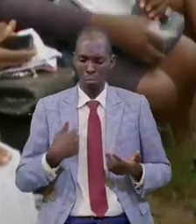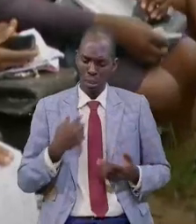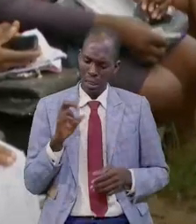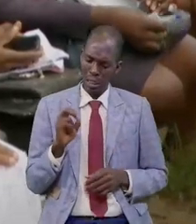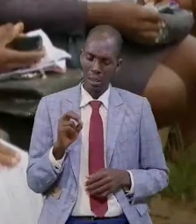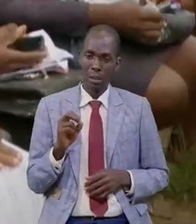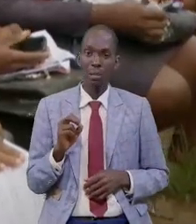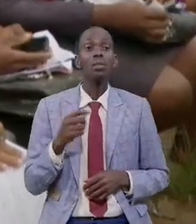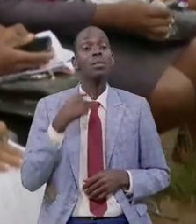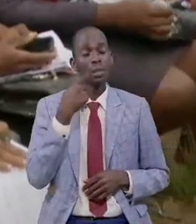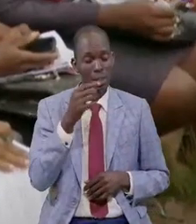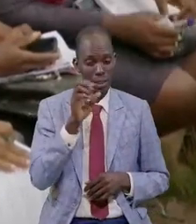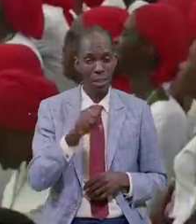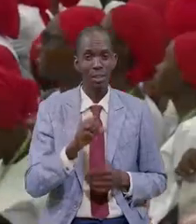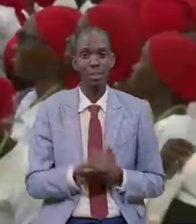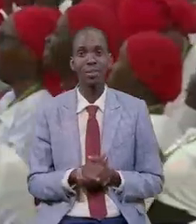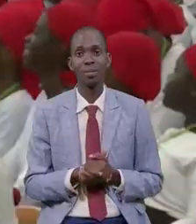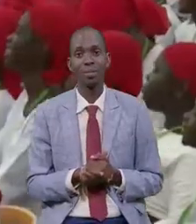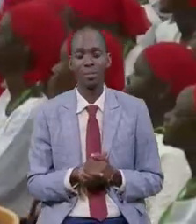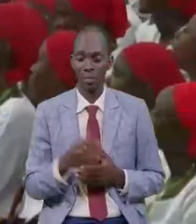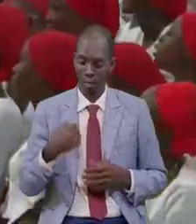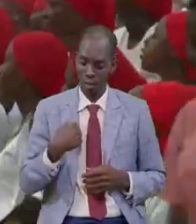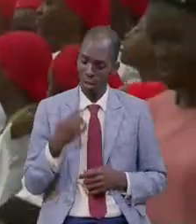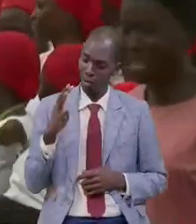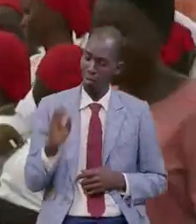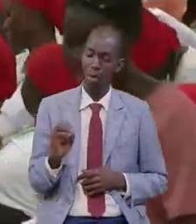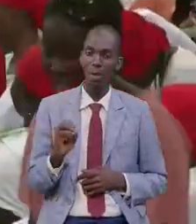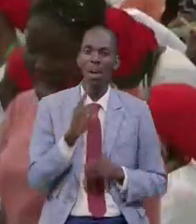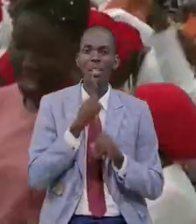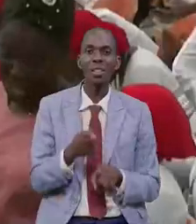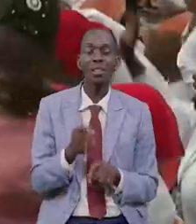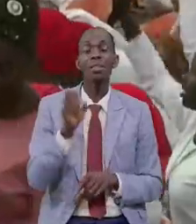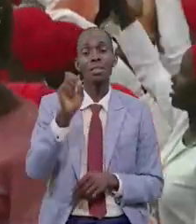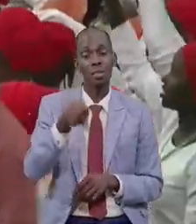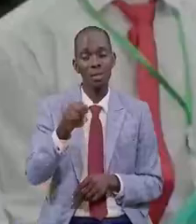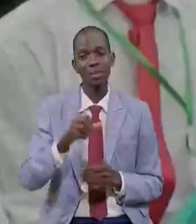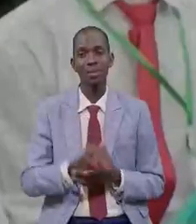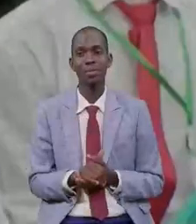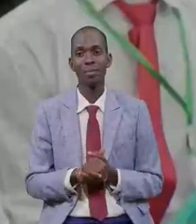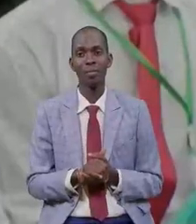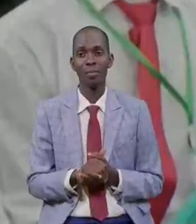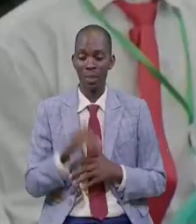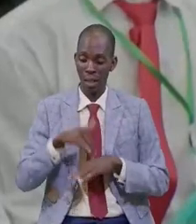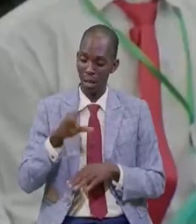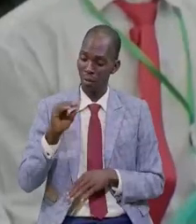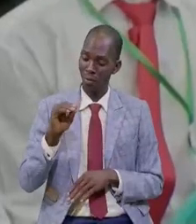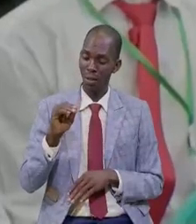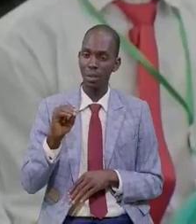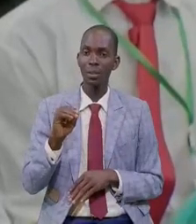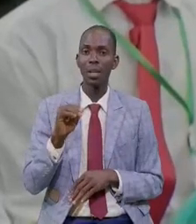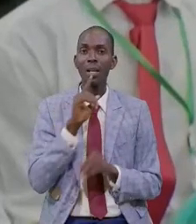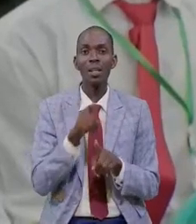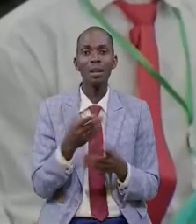dis oui à 40 ans dit oui à 50